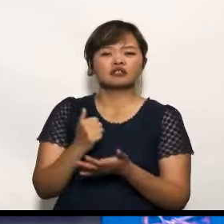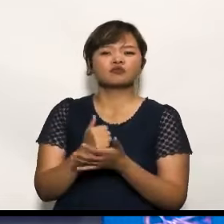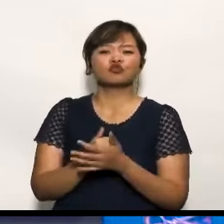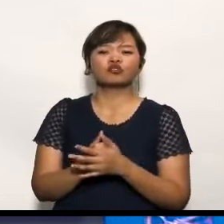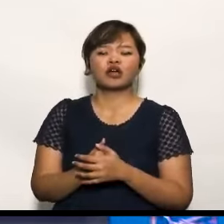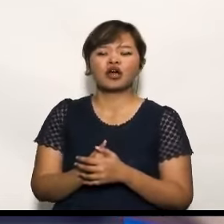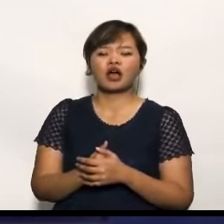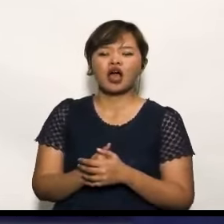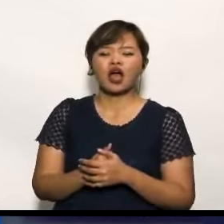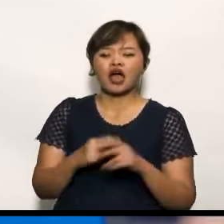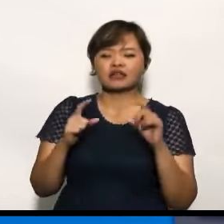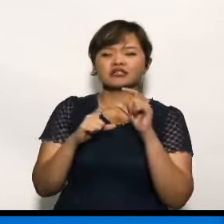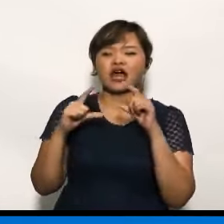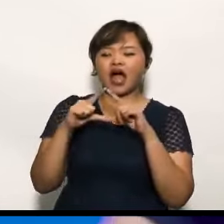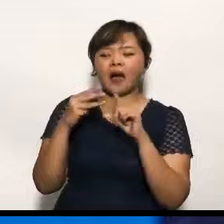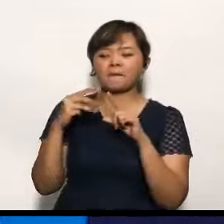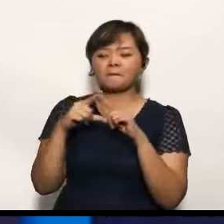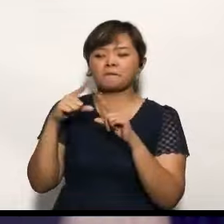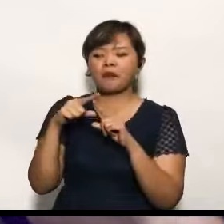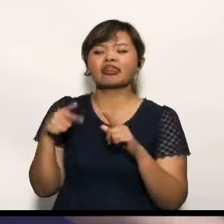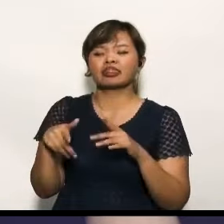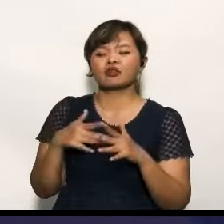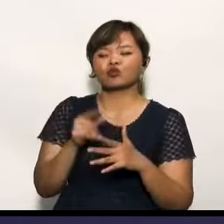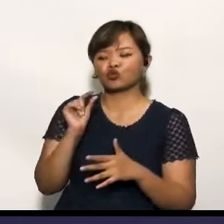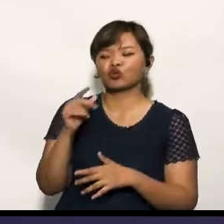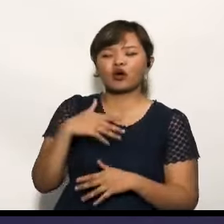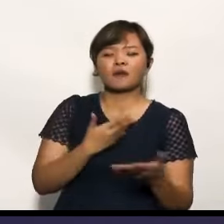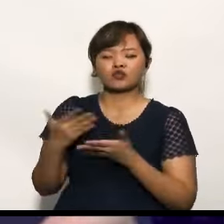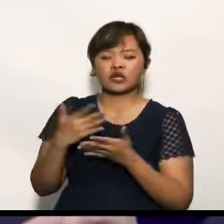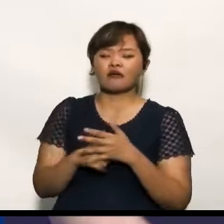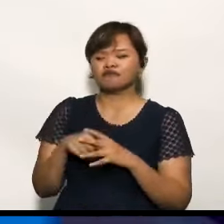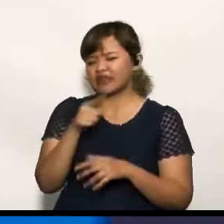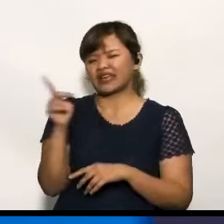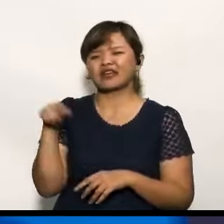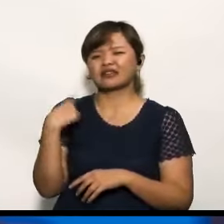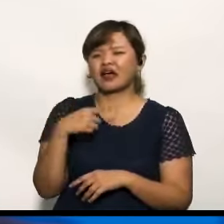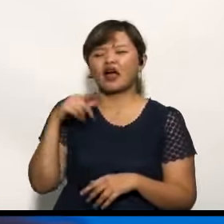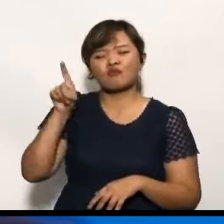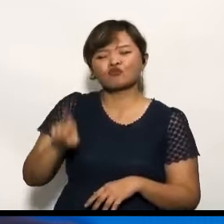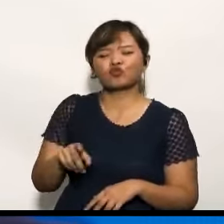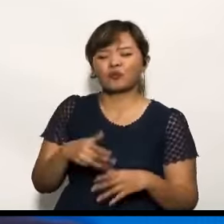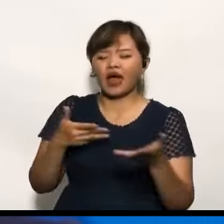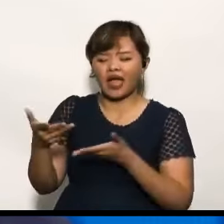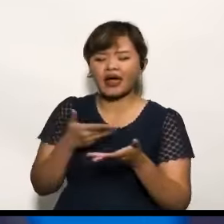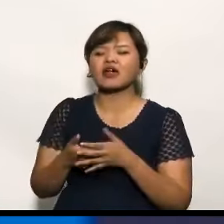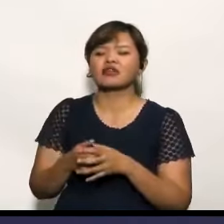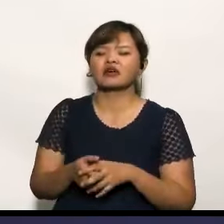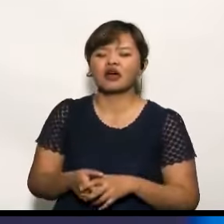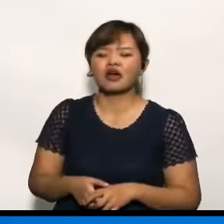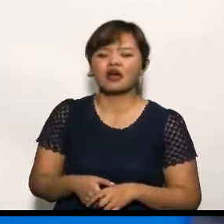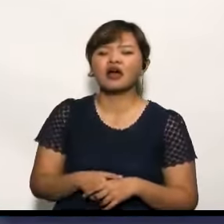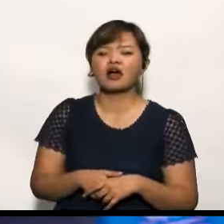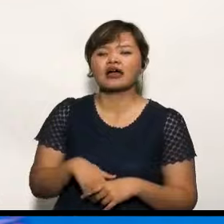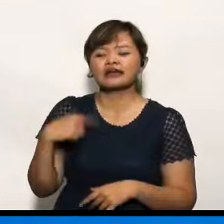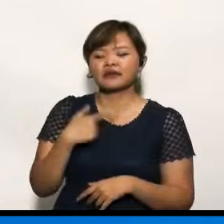kebalikan. Sabat itu untuk manusia. Kita butuh melayani. Kita butuh pelayanan. Kita butuh melakukan sesuatu. Kita